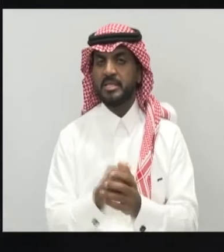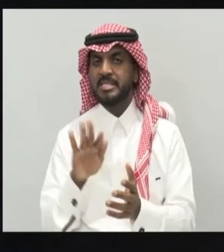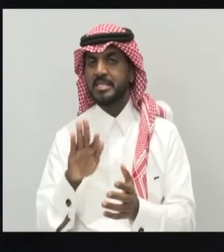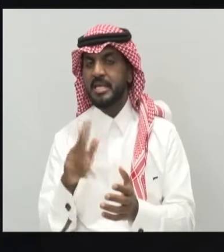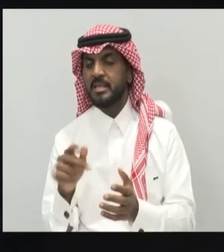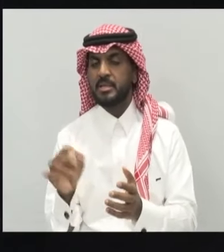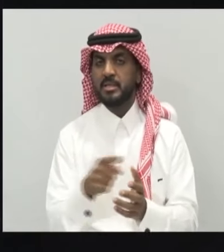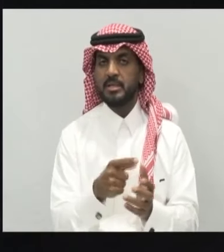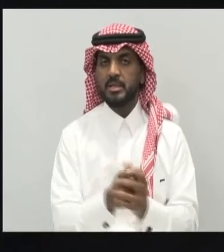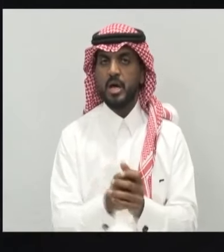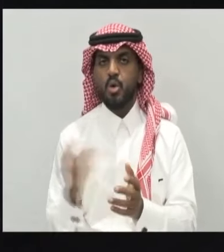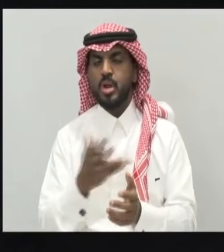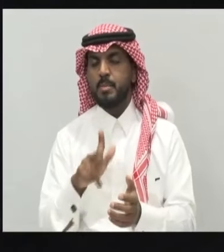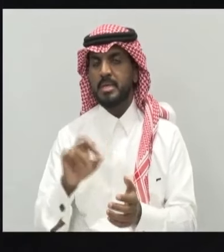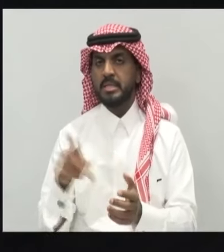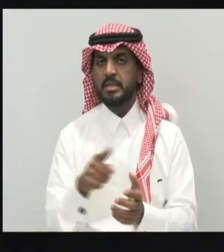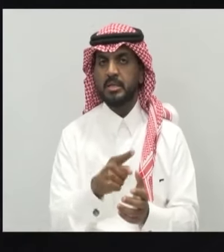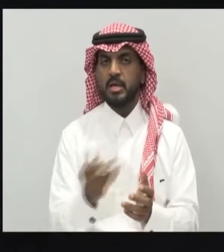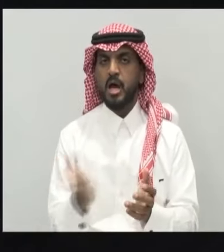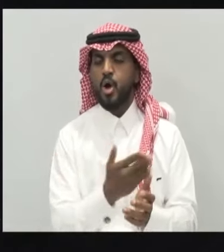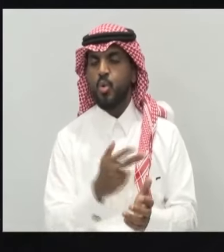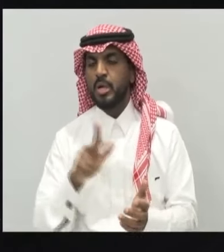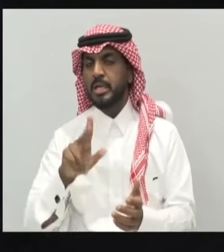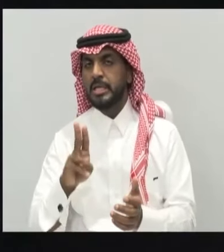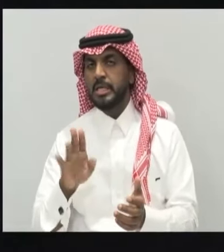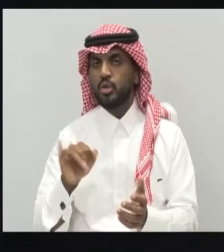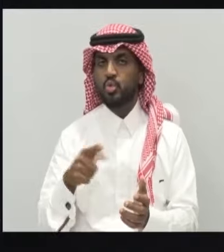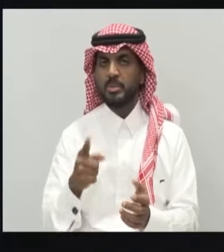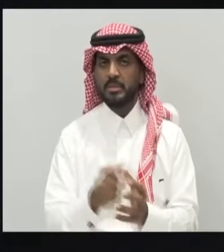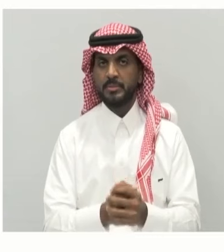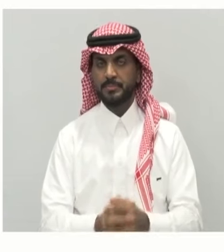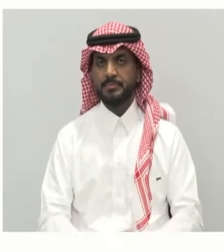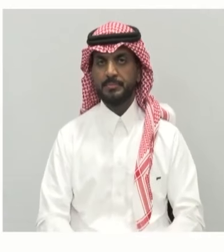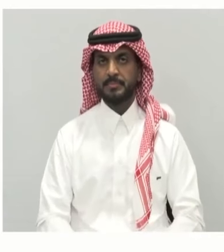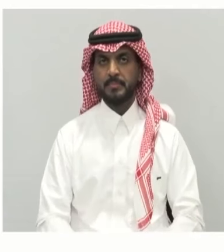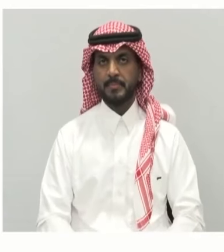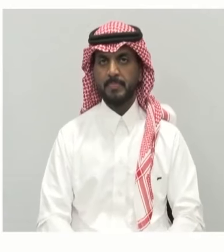بالسنتيمتر بالمتر بالكيلومتر تفضلوا يا